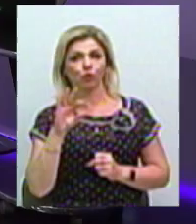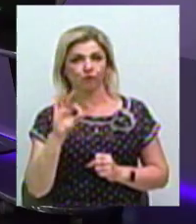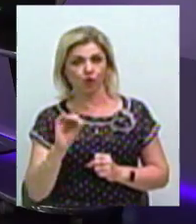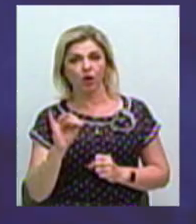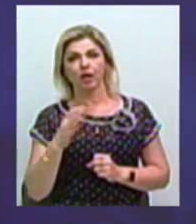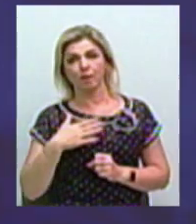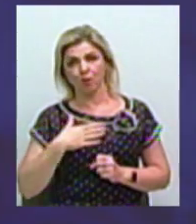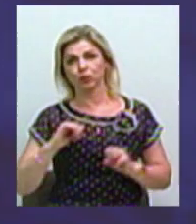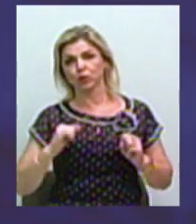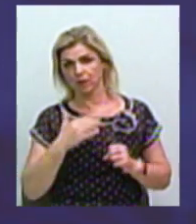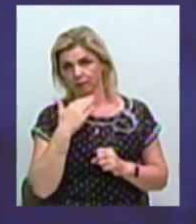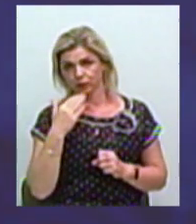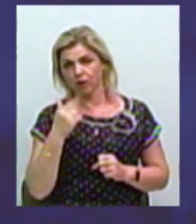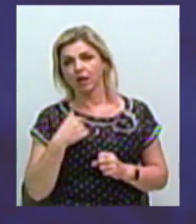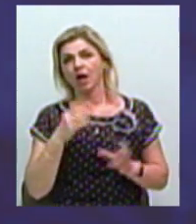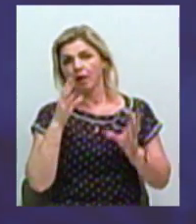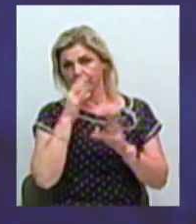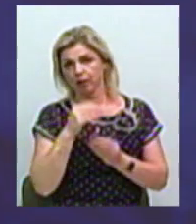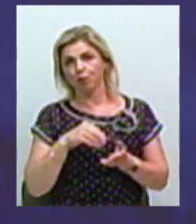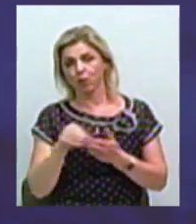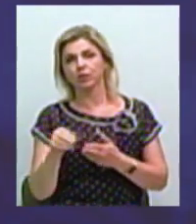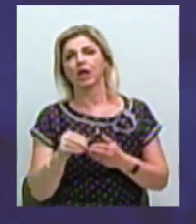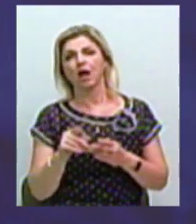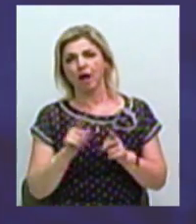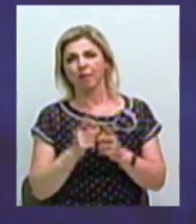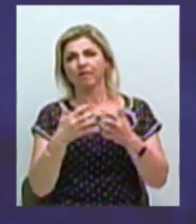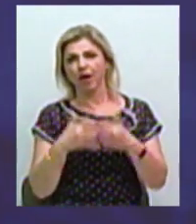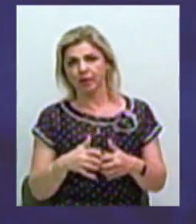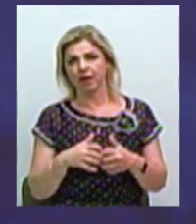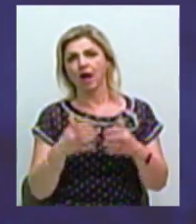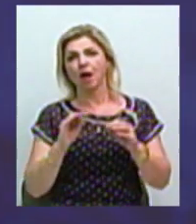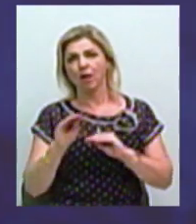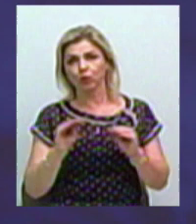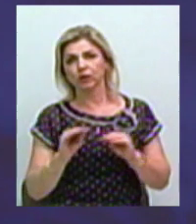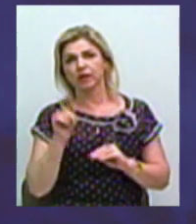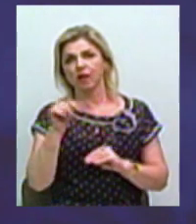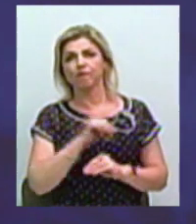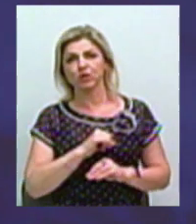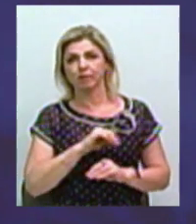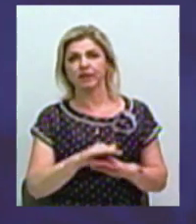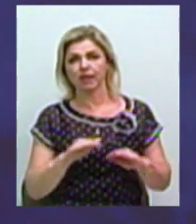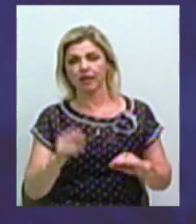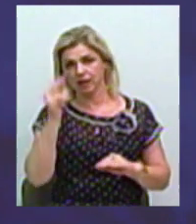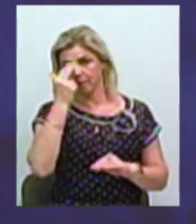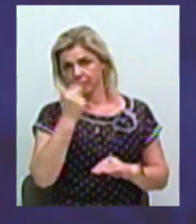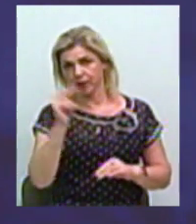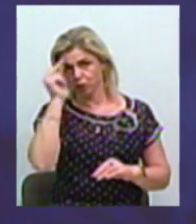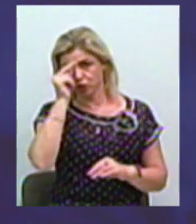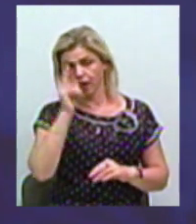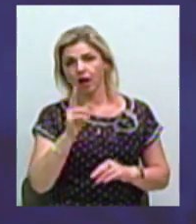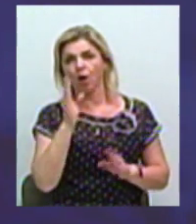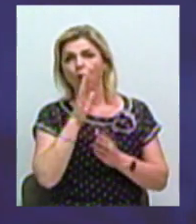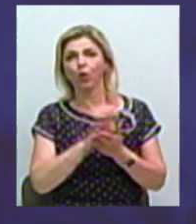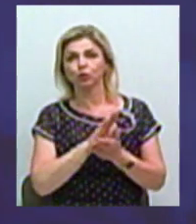на свой сельский совет приобрести линию перерабатывающую. И там воспитываются дети, они приучаются к экологии. Нести